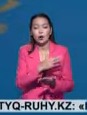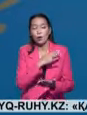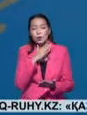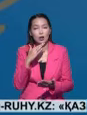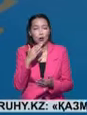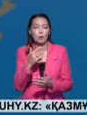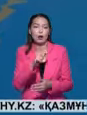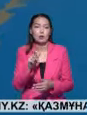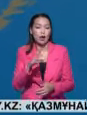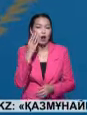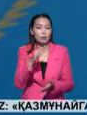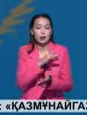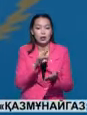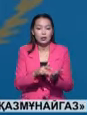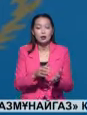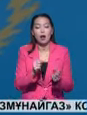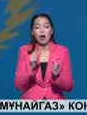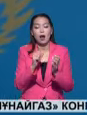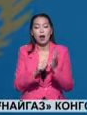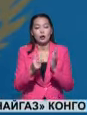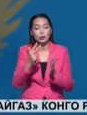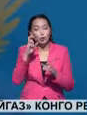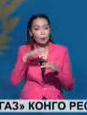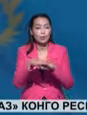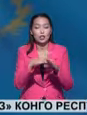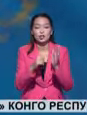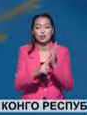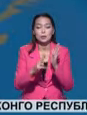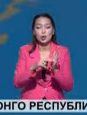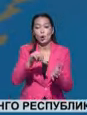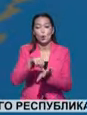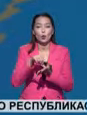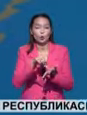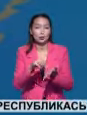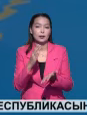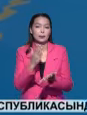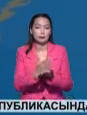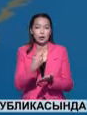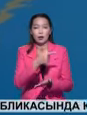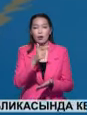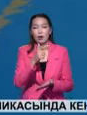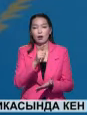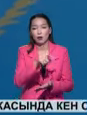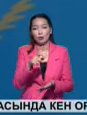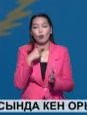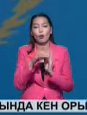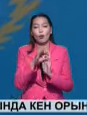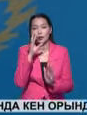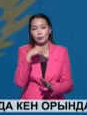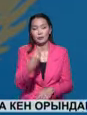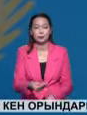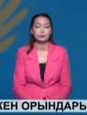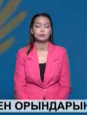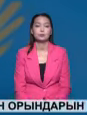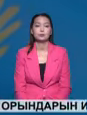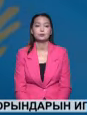Алматы қаласынан. Сондай-ақ 63 мемлекетте орналасқан 78 учаскеде де азаматтар дауыс бере алады. Арушан Задабек, Ернұр